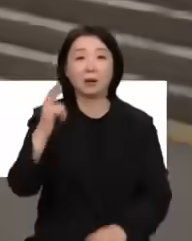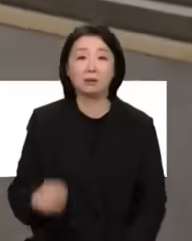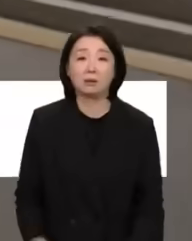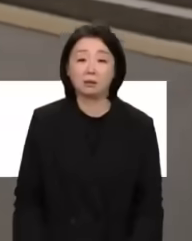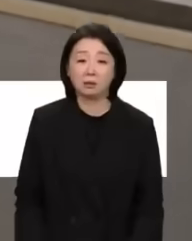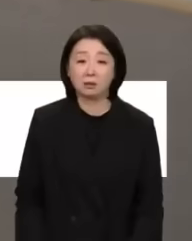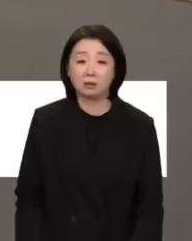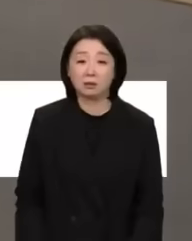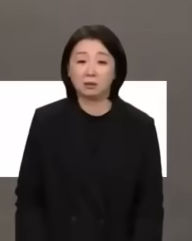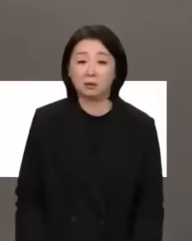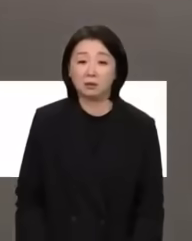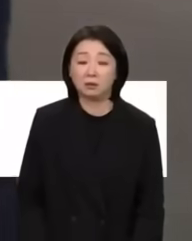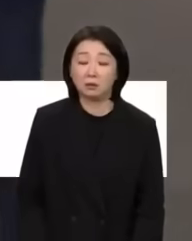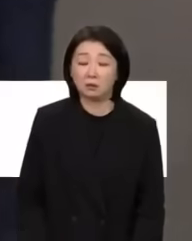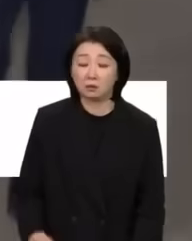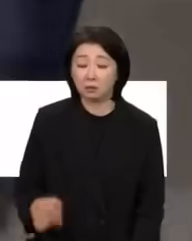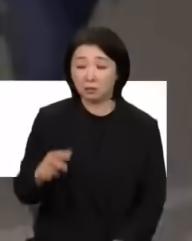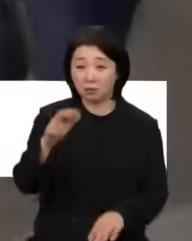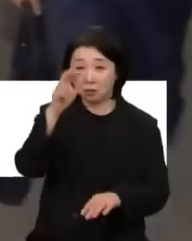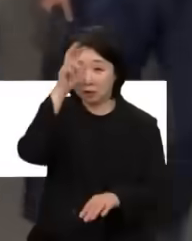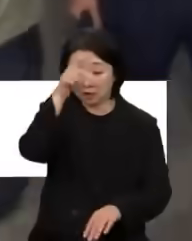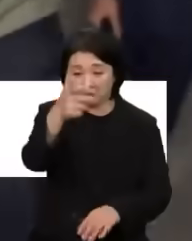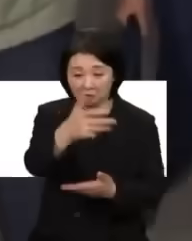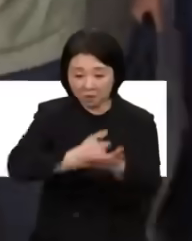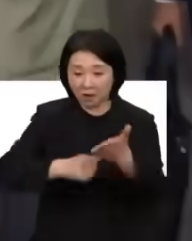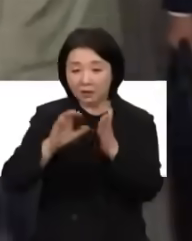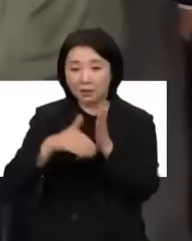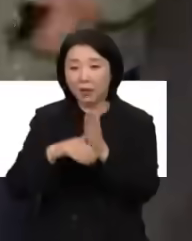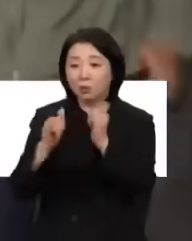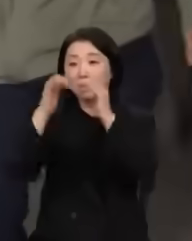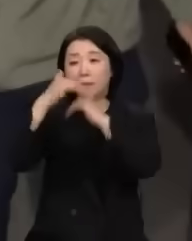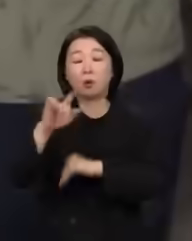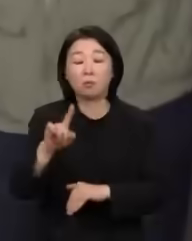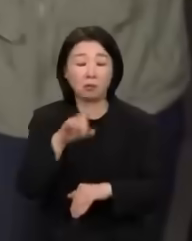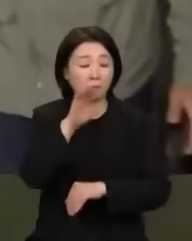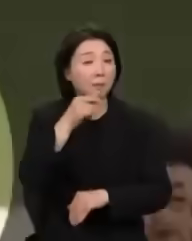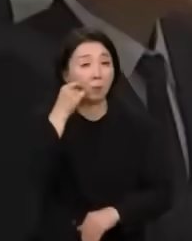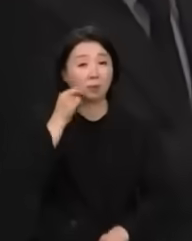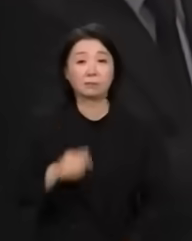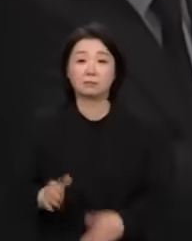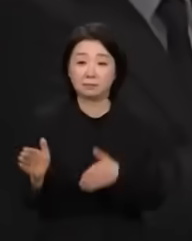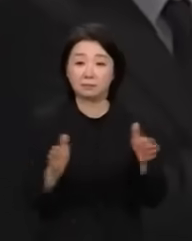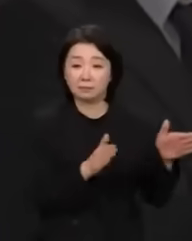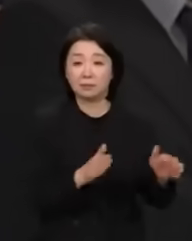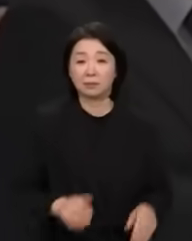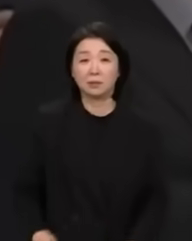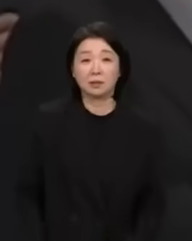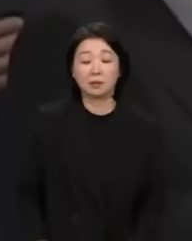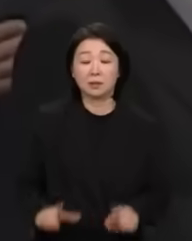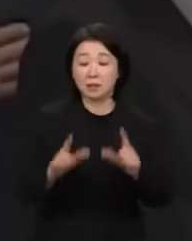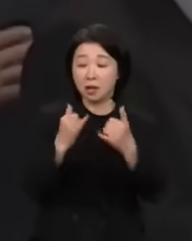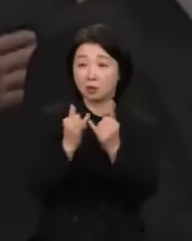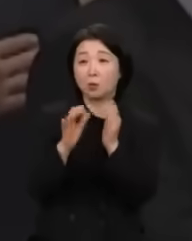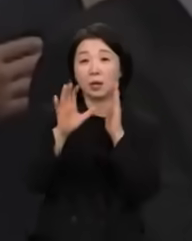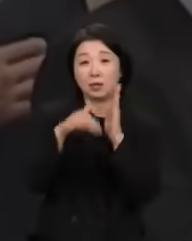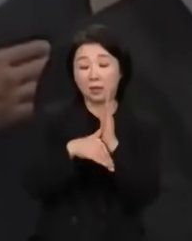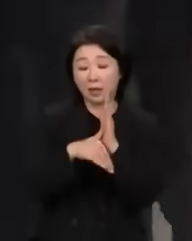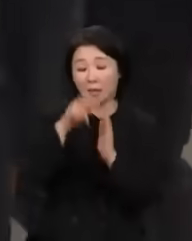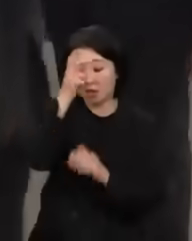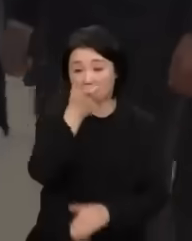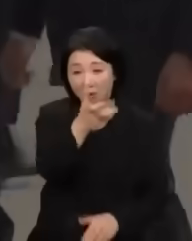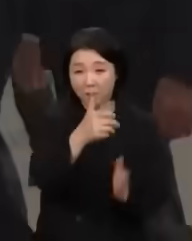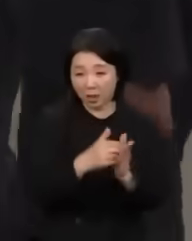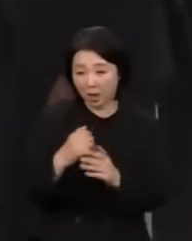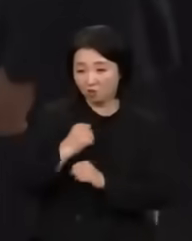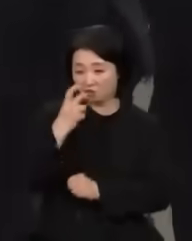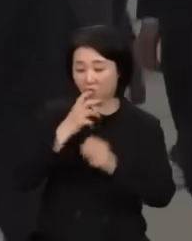이시원 비서관과는 어떤 내용으로 통화를 하신 건가요? 더 이상 답변드릴 내용은 없습니다. 두 사람이 통화한 날은 경찰로 넘어간 사건 기록을 군검찰이